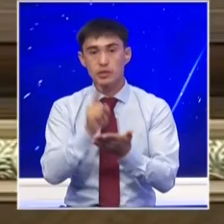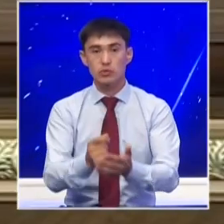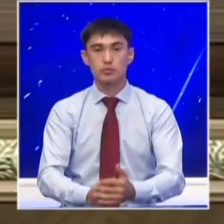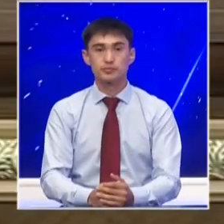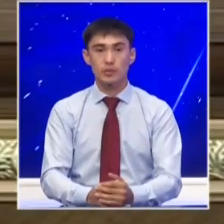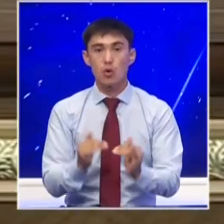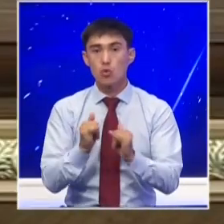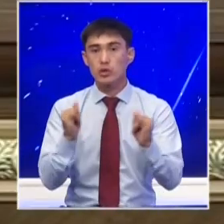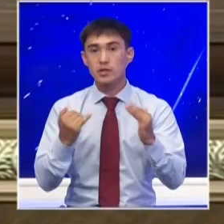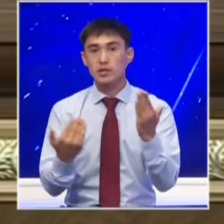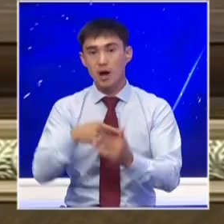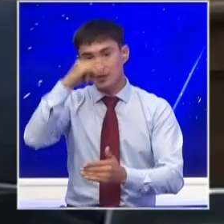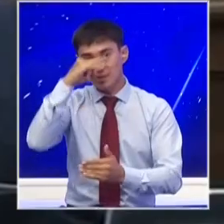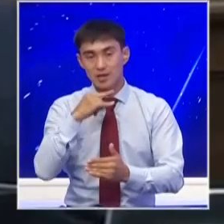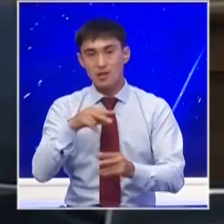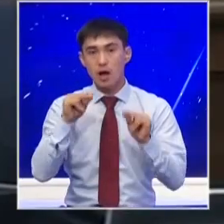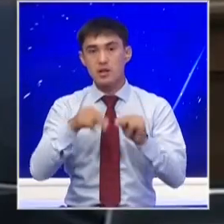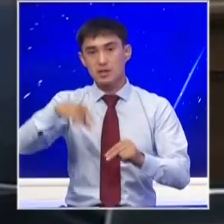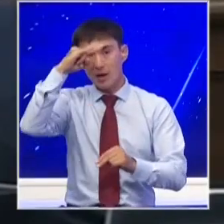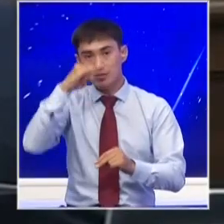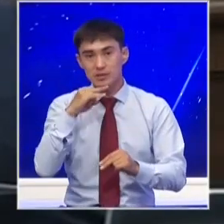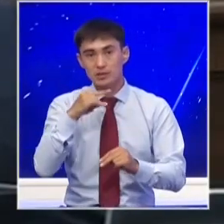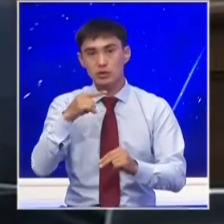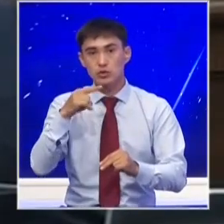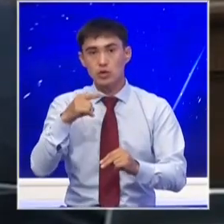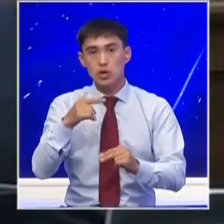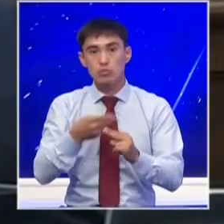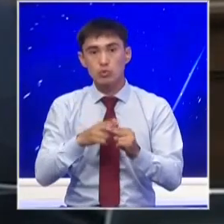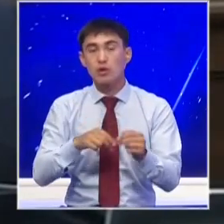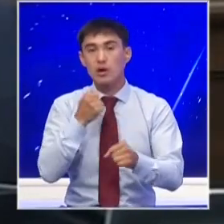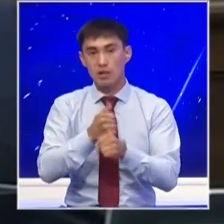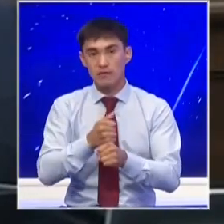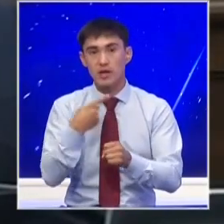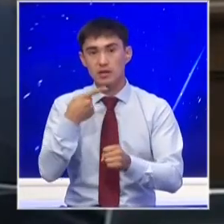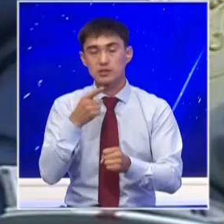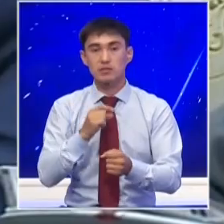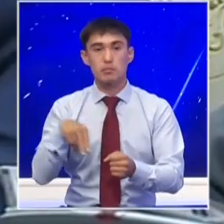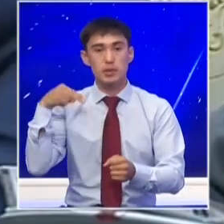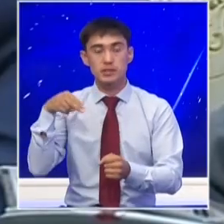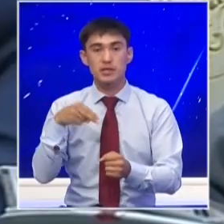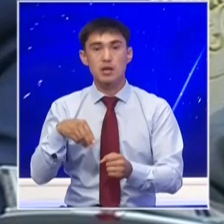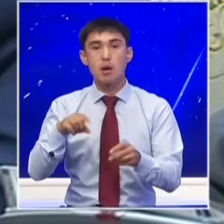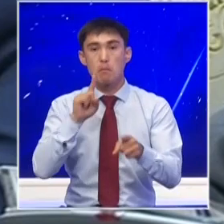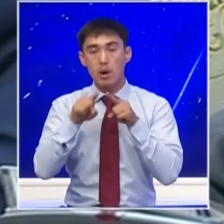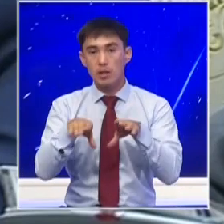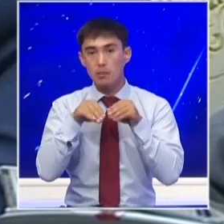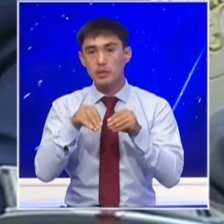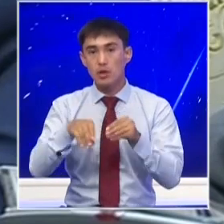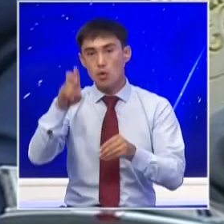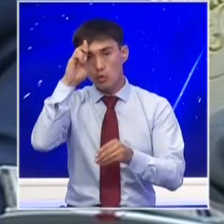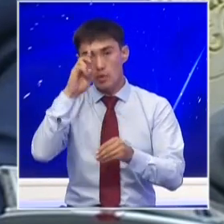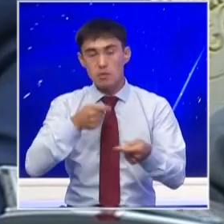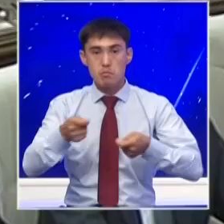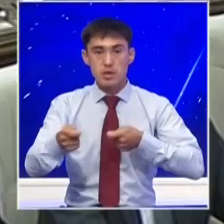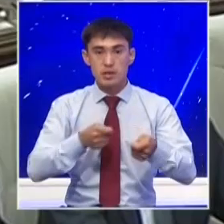міндетті. Өркениетті Қазақстан, әділетті Қазақстан түсініктерінің төркіні осы, деді. Президент парламентті, үкіметті,